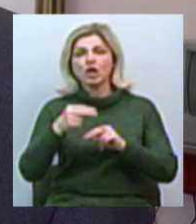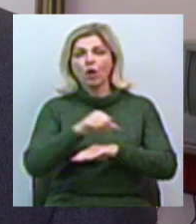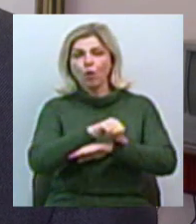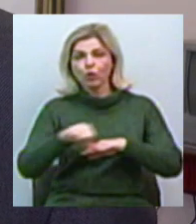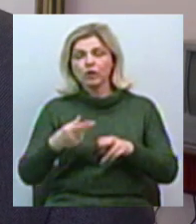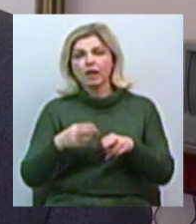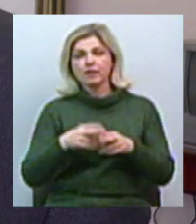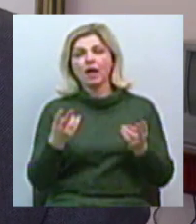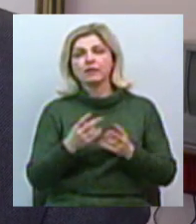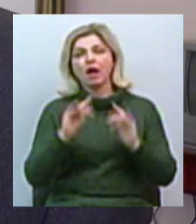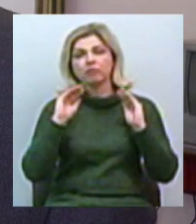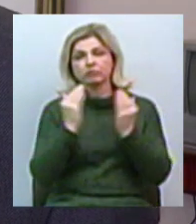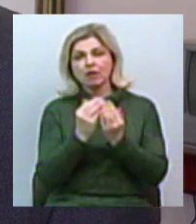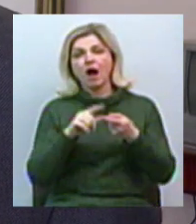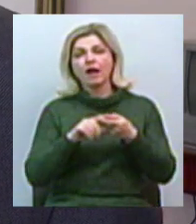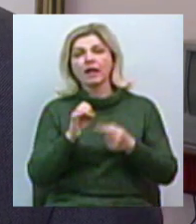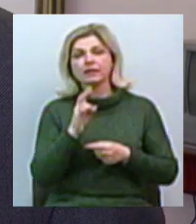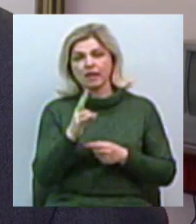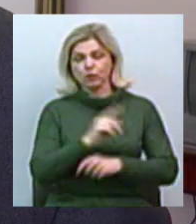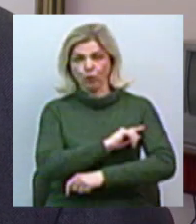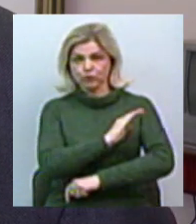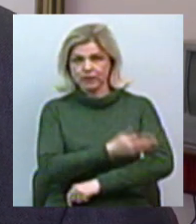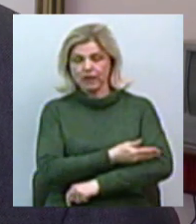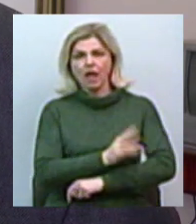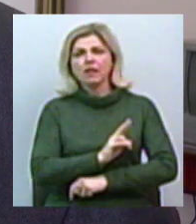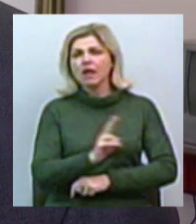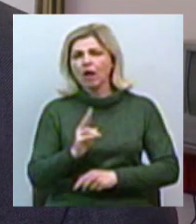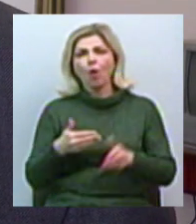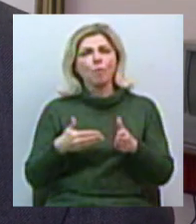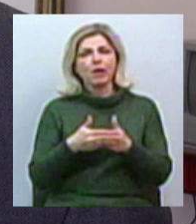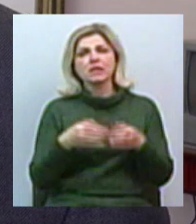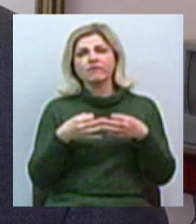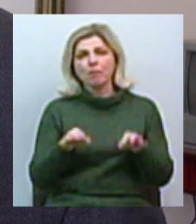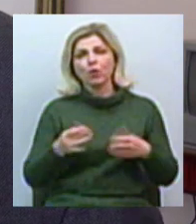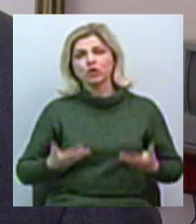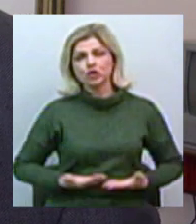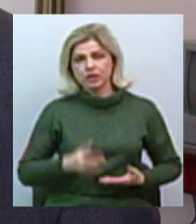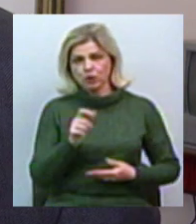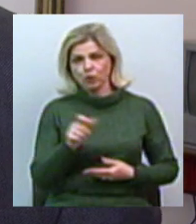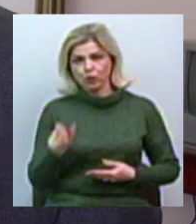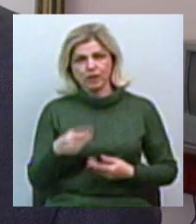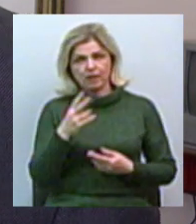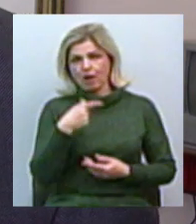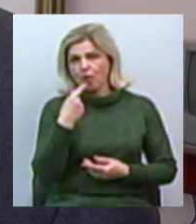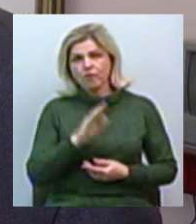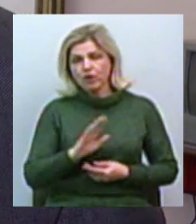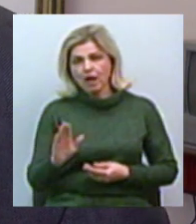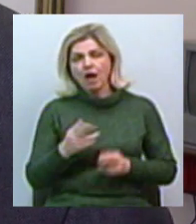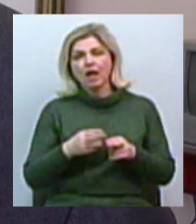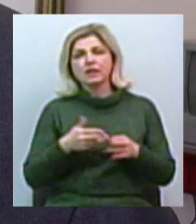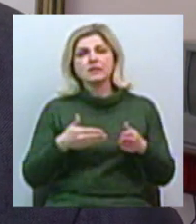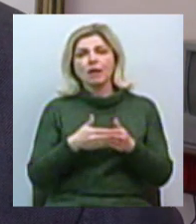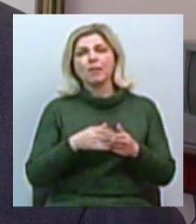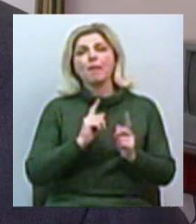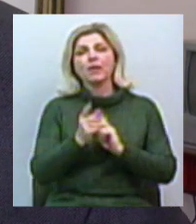карантинні заходи посилювати. Мова ні про які обмеження в житті та свободі людей не йде. Це заходи щодо обмеження пересування